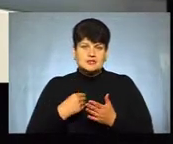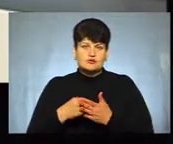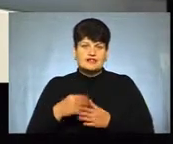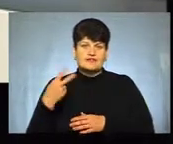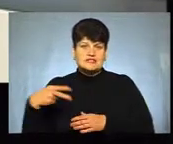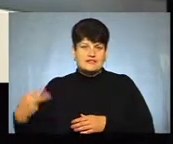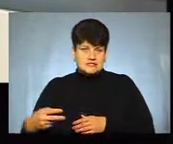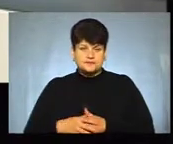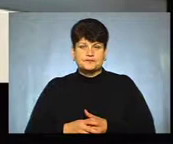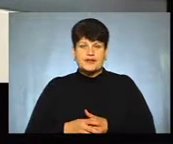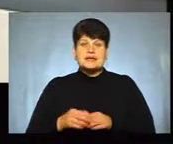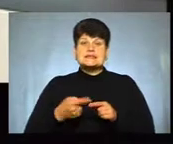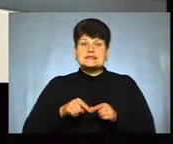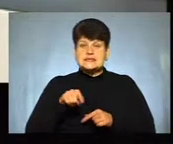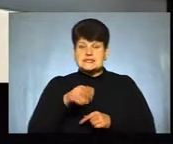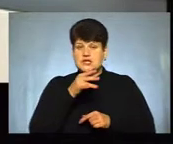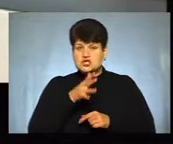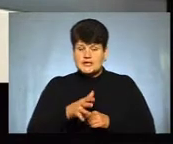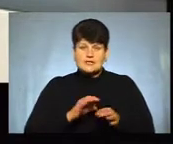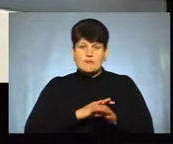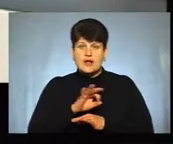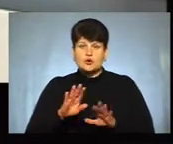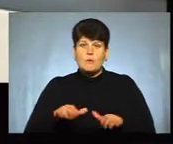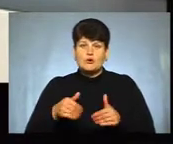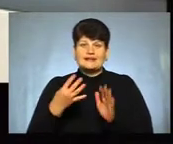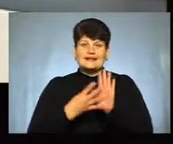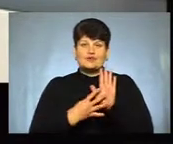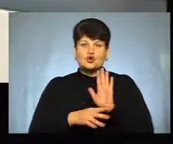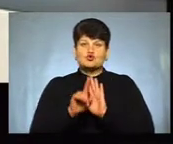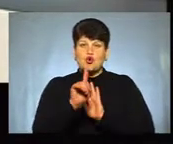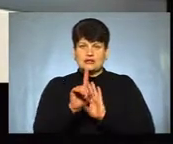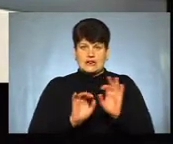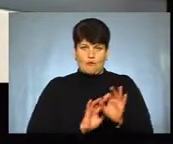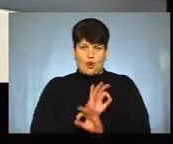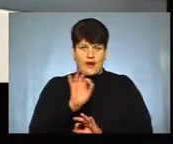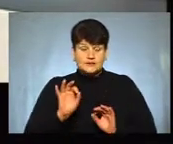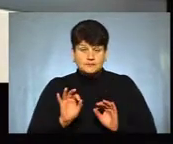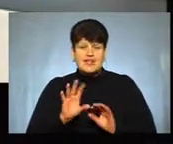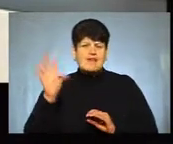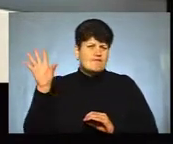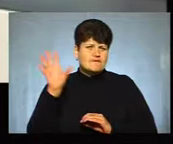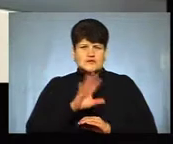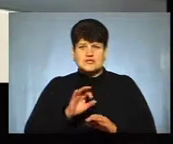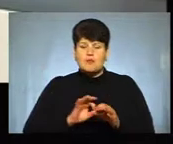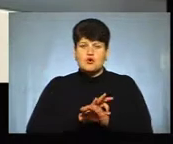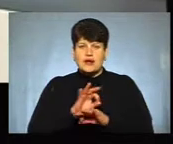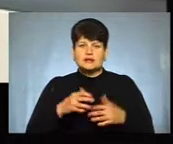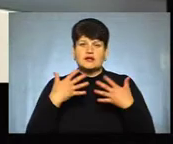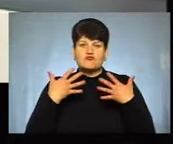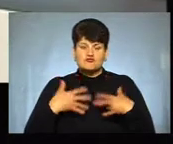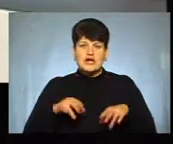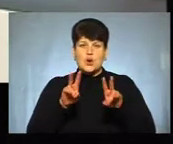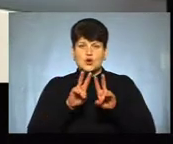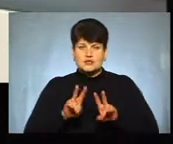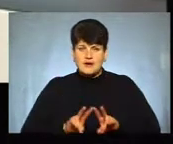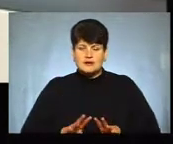2020. За цей час на проекти на громадський бюджет подано 91 проект. Всі проекти вже на даний момент розглянуті,